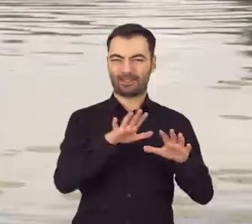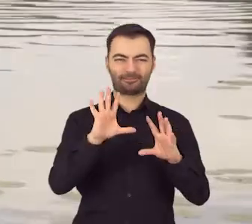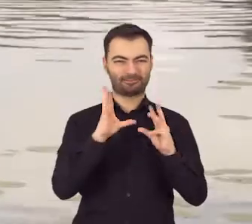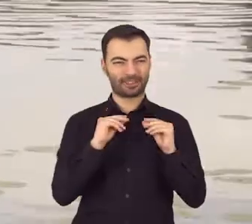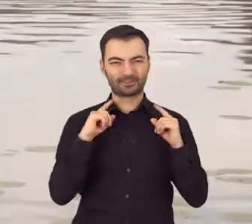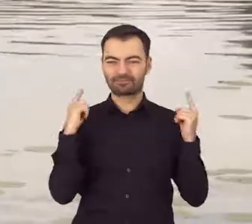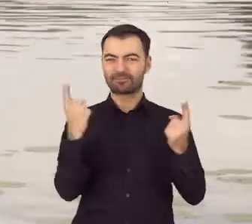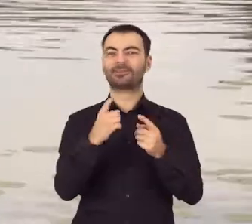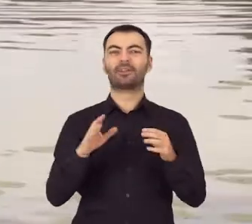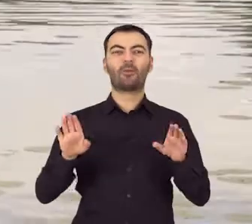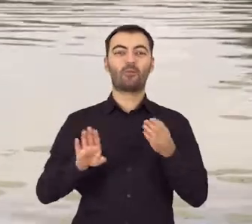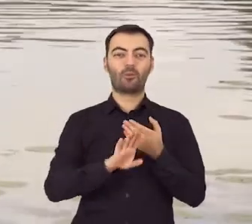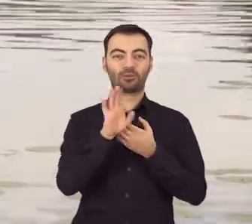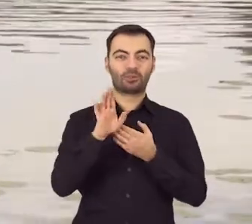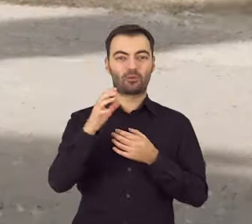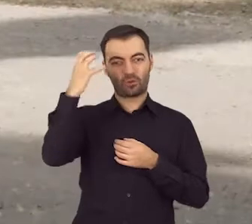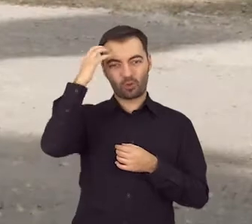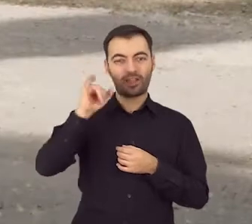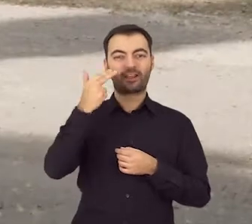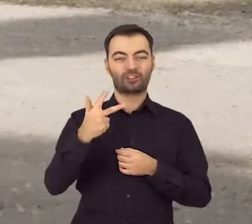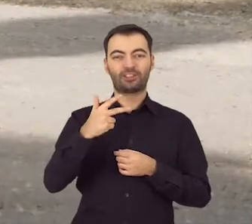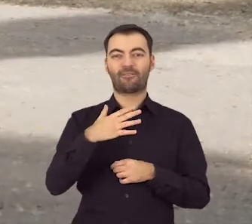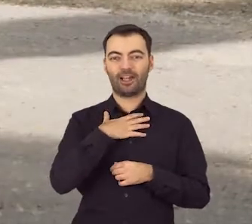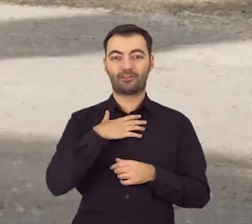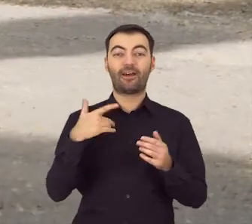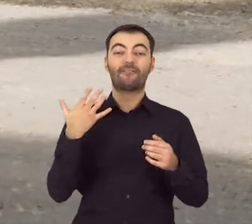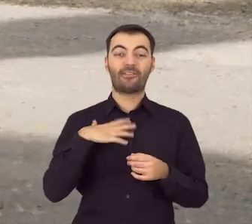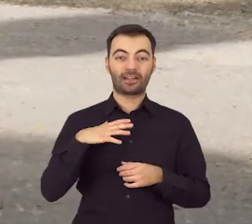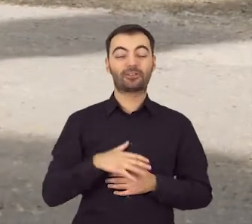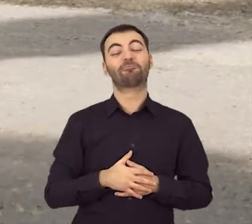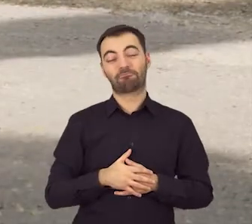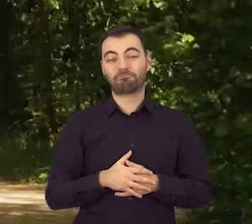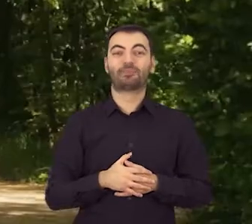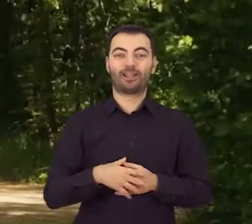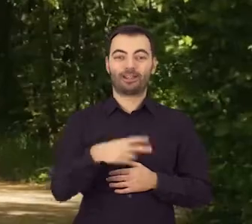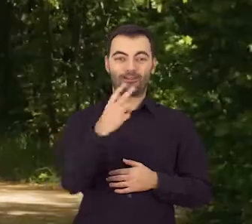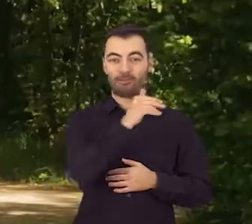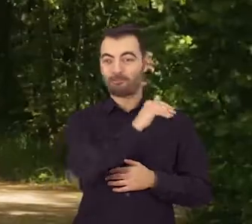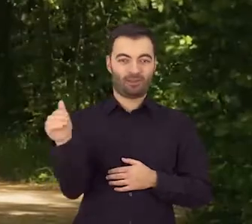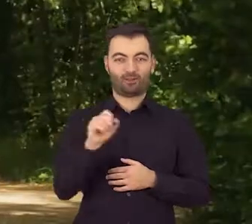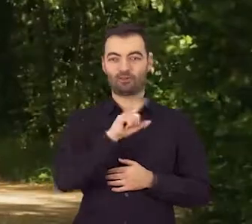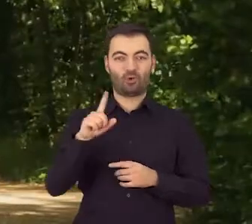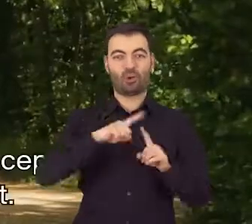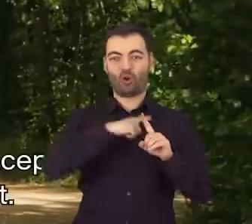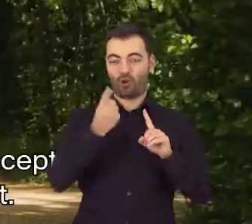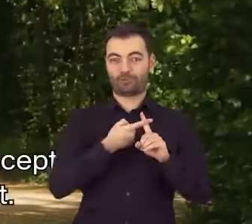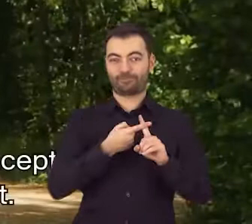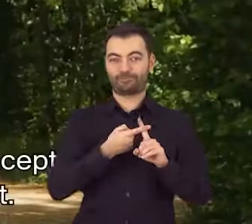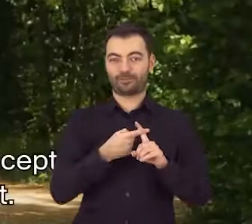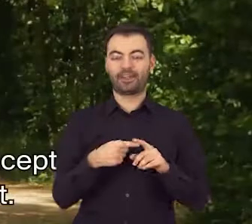jak Muzeum Króla Jana III w Wilanowie to jest walor oceniany na około 2 miliony złotych rocznie. Wartość